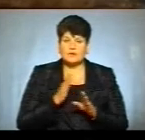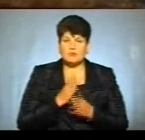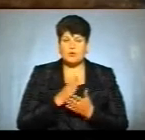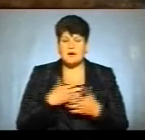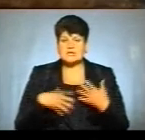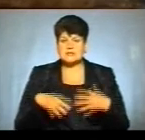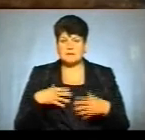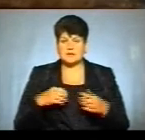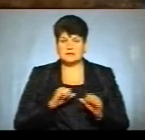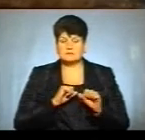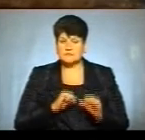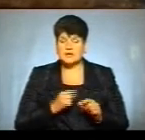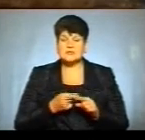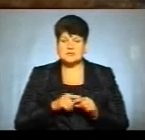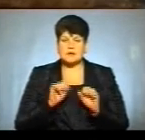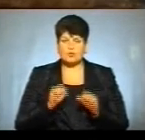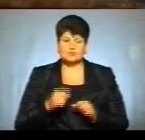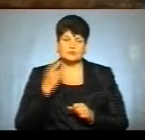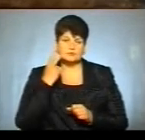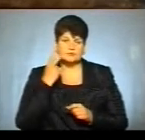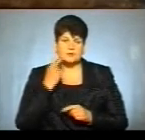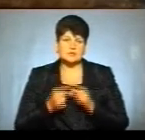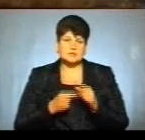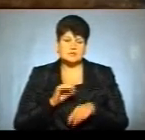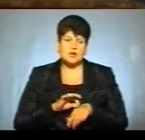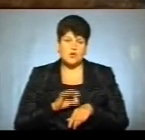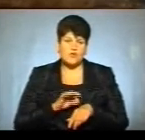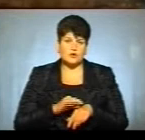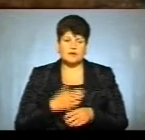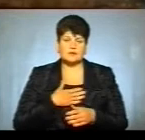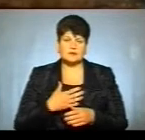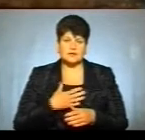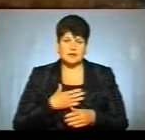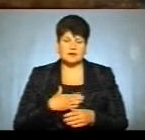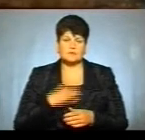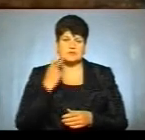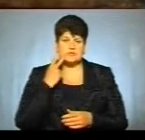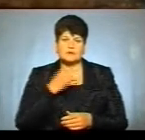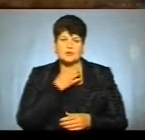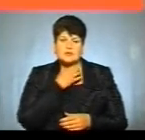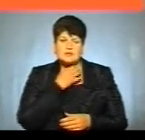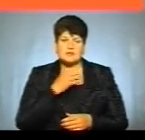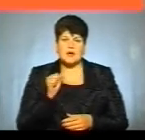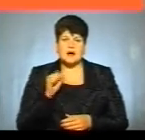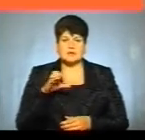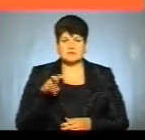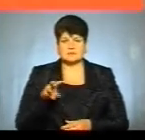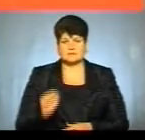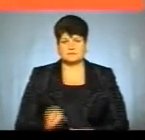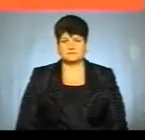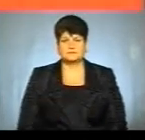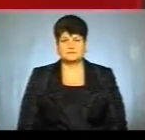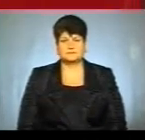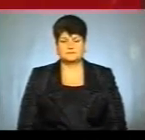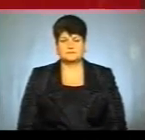слабкий імунітет, це може призводити до хронічних захворювань дихальної системи, хронічних бронхітів або навіть бронхіальної астми.